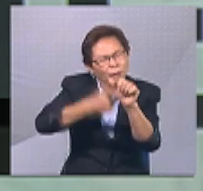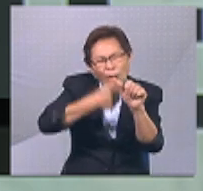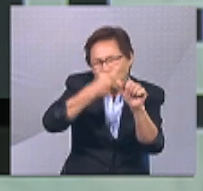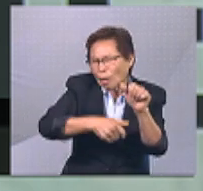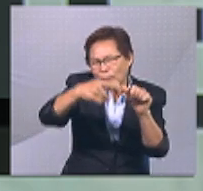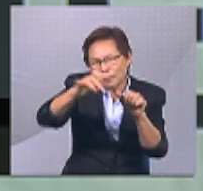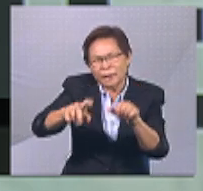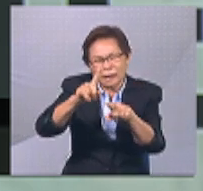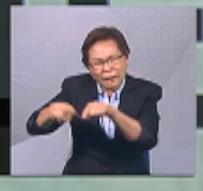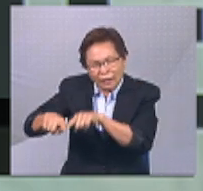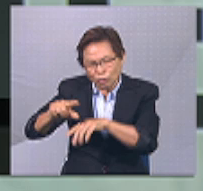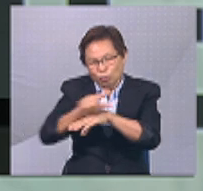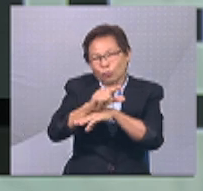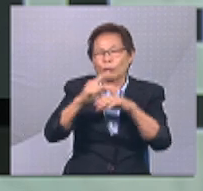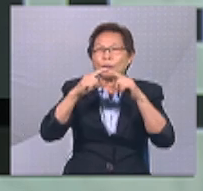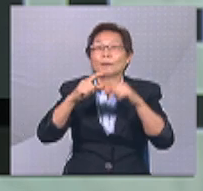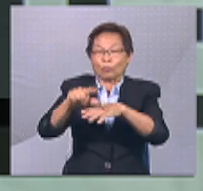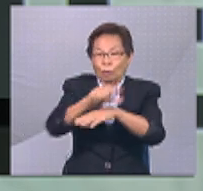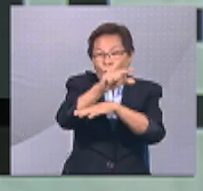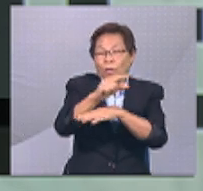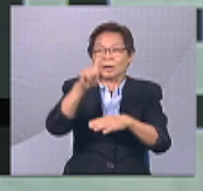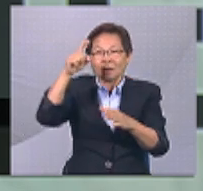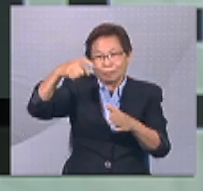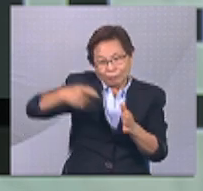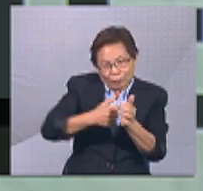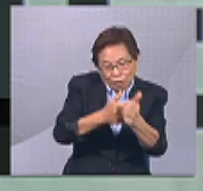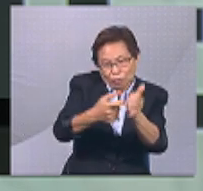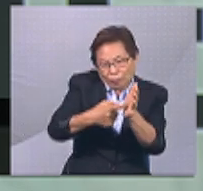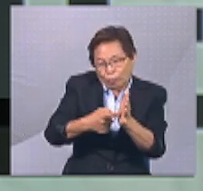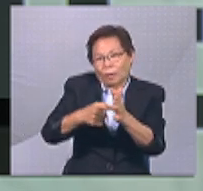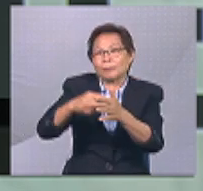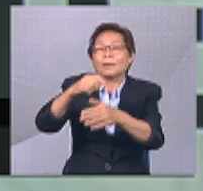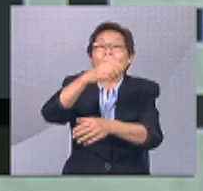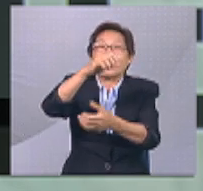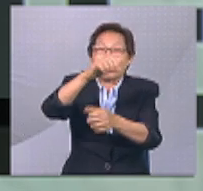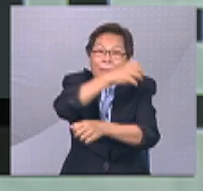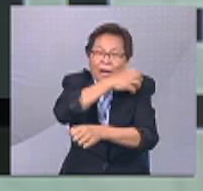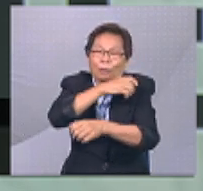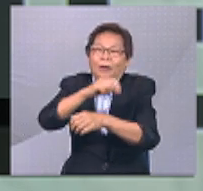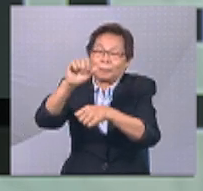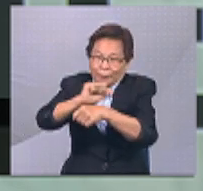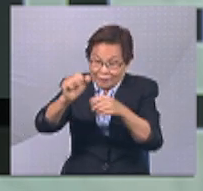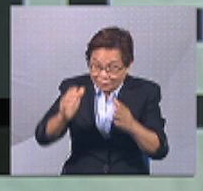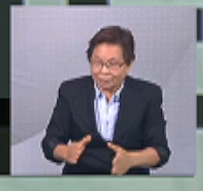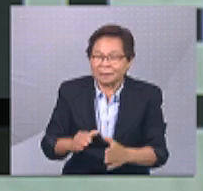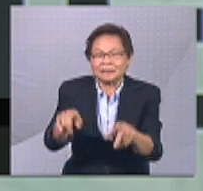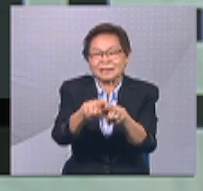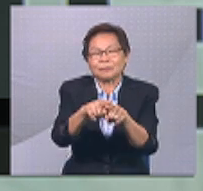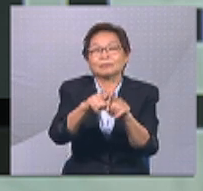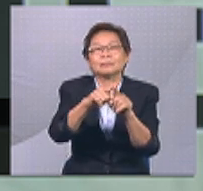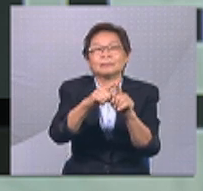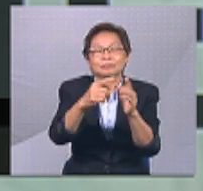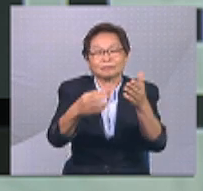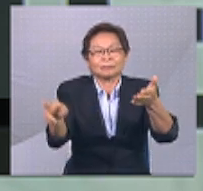dipakai mengikut keperluan di mana petugas kesihatan bertugas. Ia seperti mana dinyatakan di dalam garis